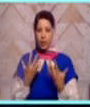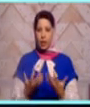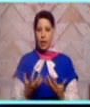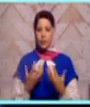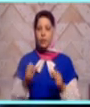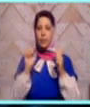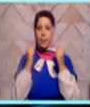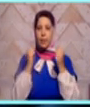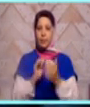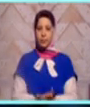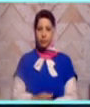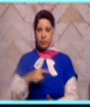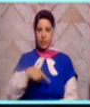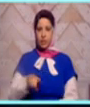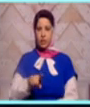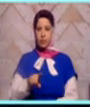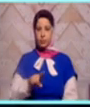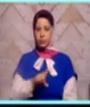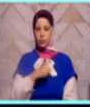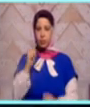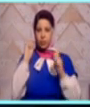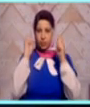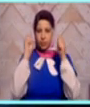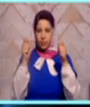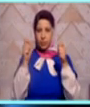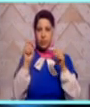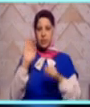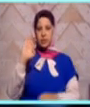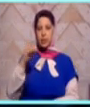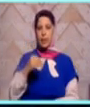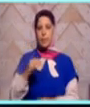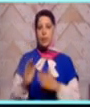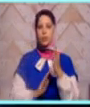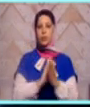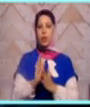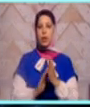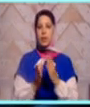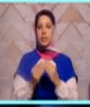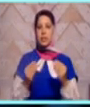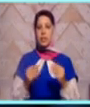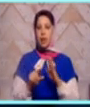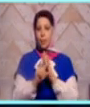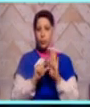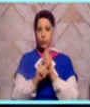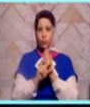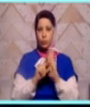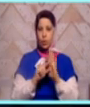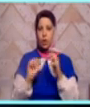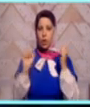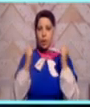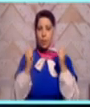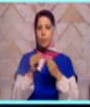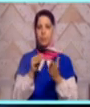يمكن فتره الذروه لاستقبال هذه الشكاوى لمنظومه يعني موضوع الكهرباء، كانت بدايه من يوم 18